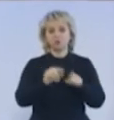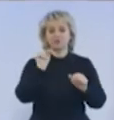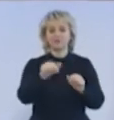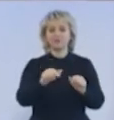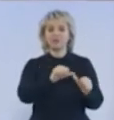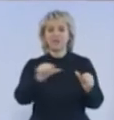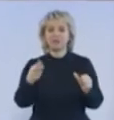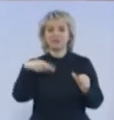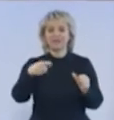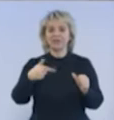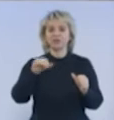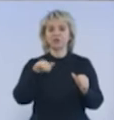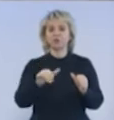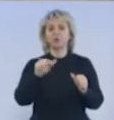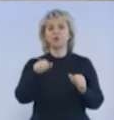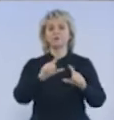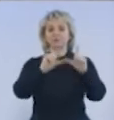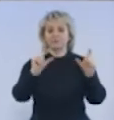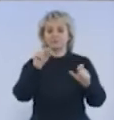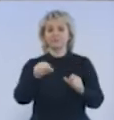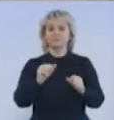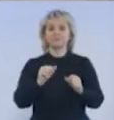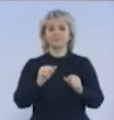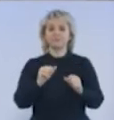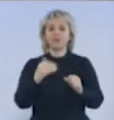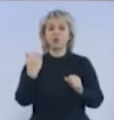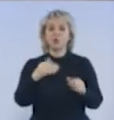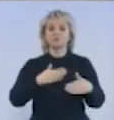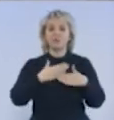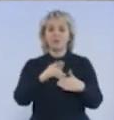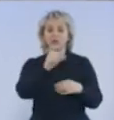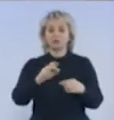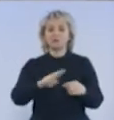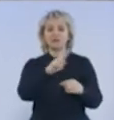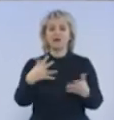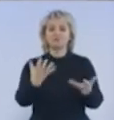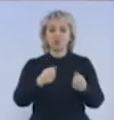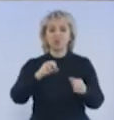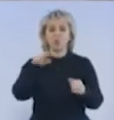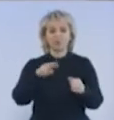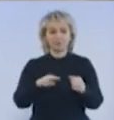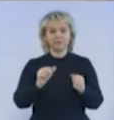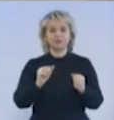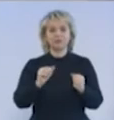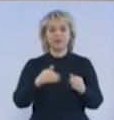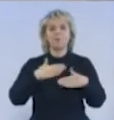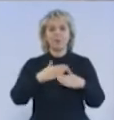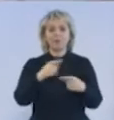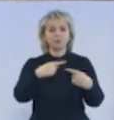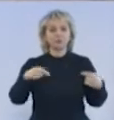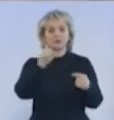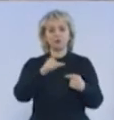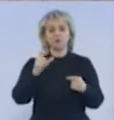На базе Донского технического университета он помогает людям набраться опыта, помогать другим